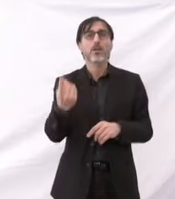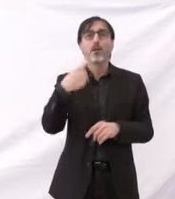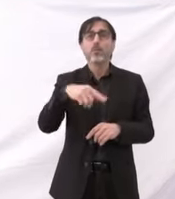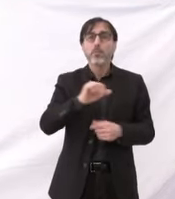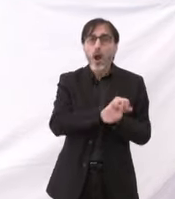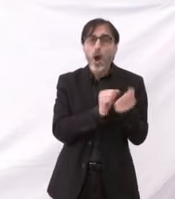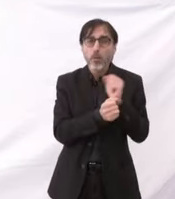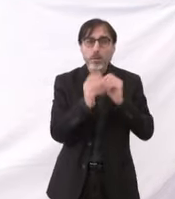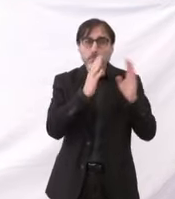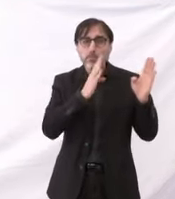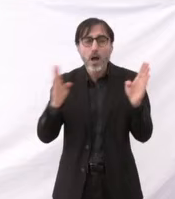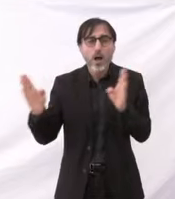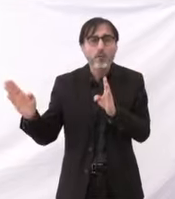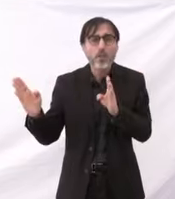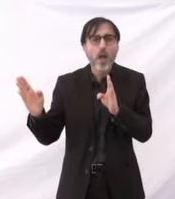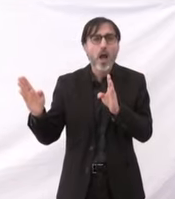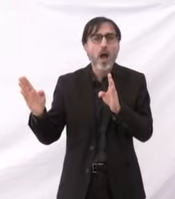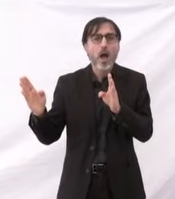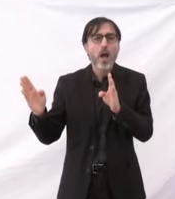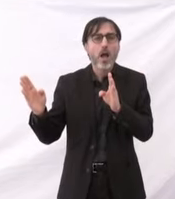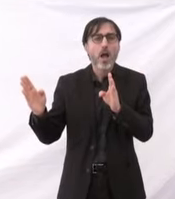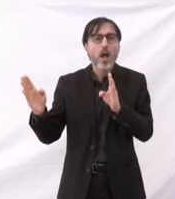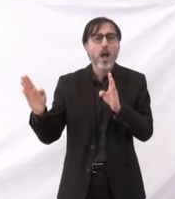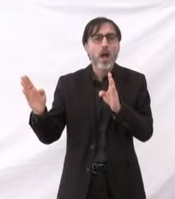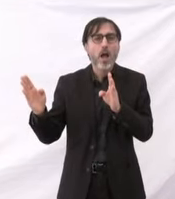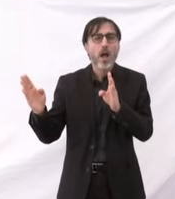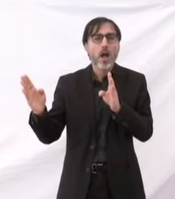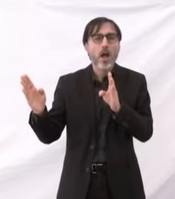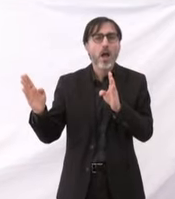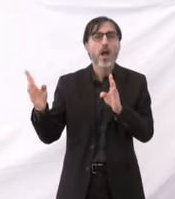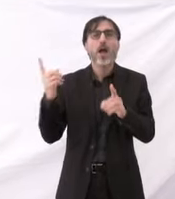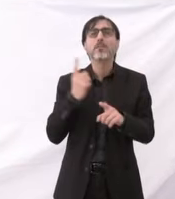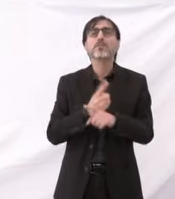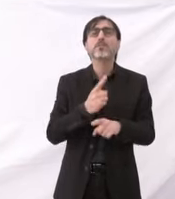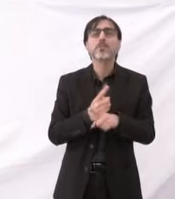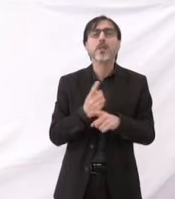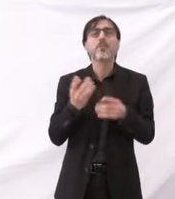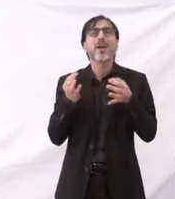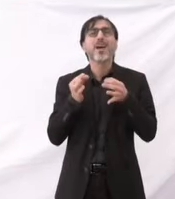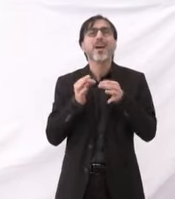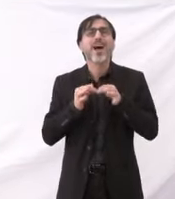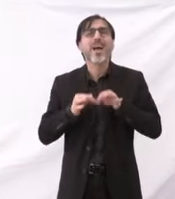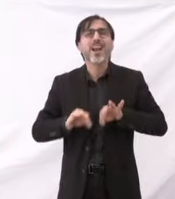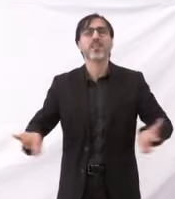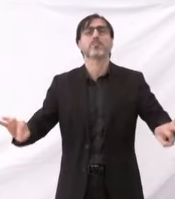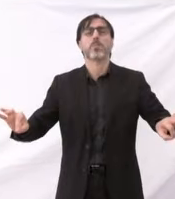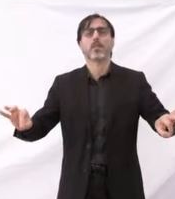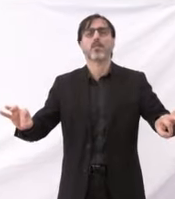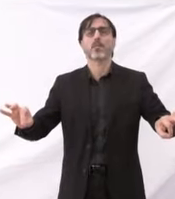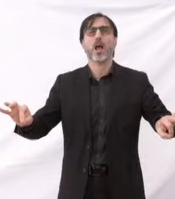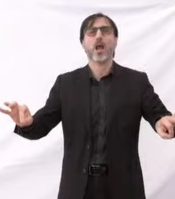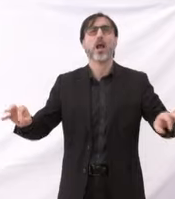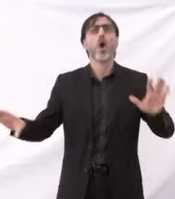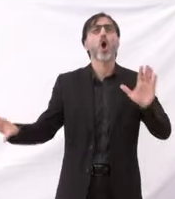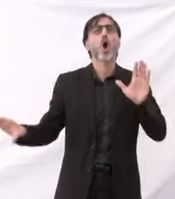combattere la mafia c'è solo da rispettare fino in fondo